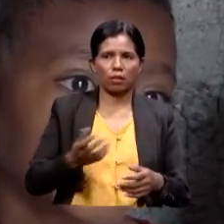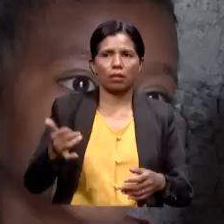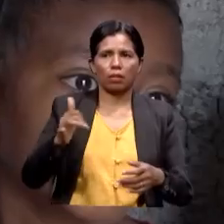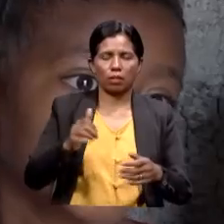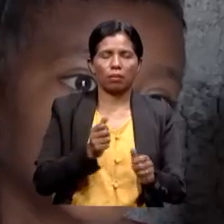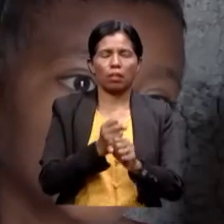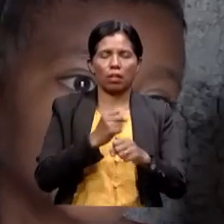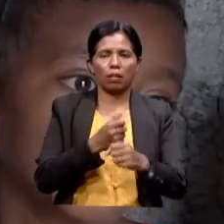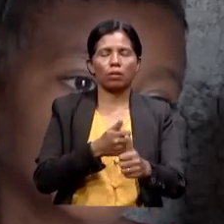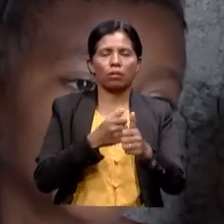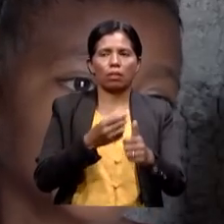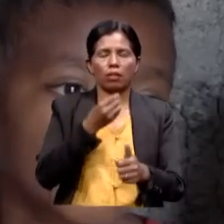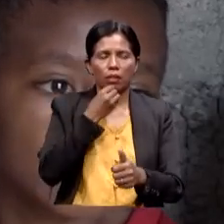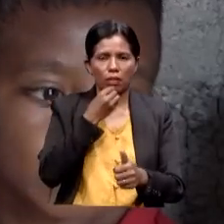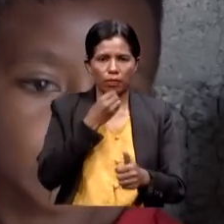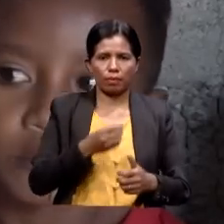tu ha